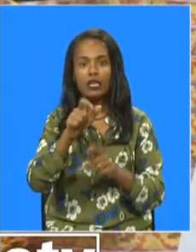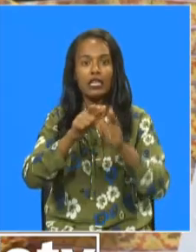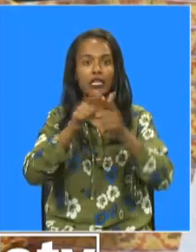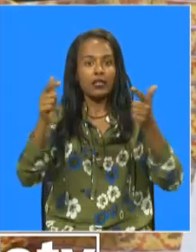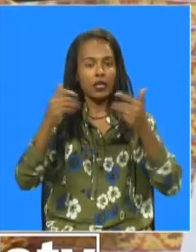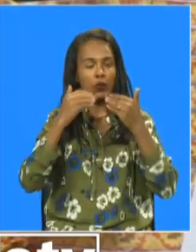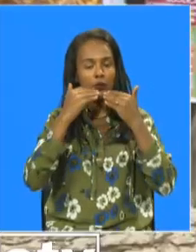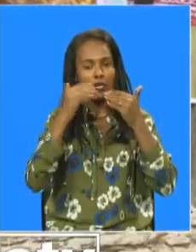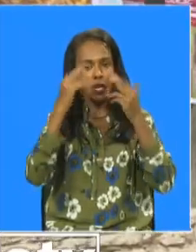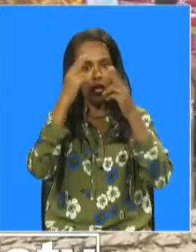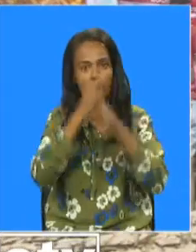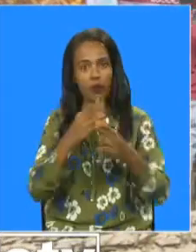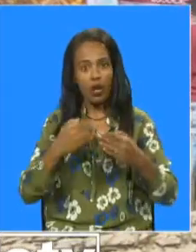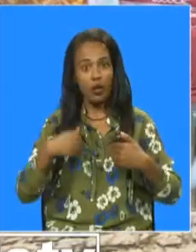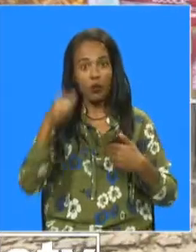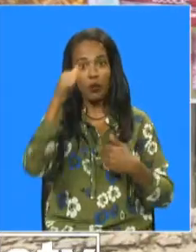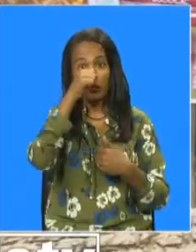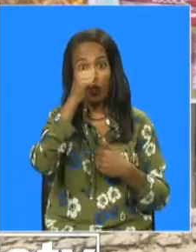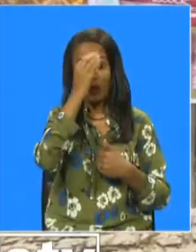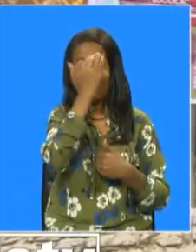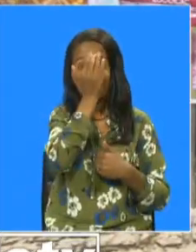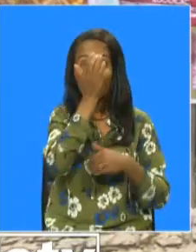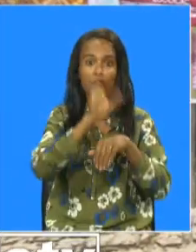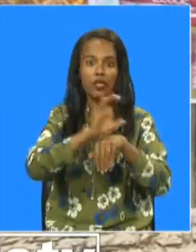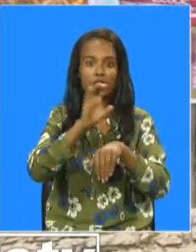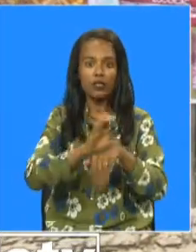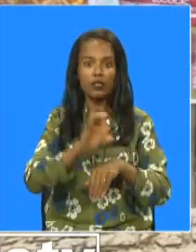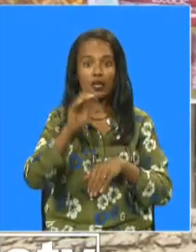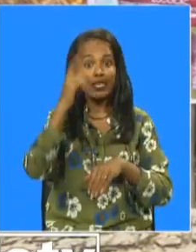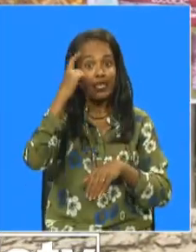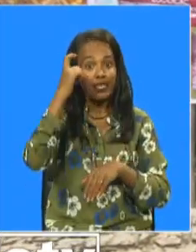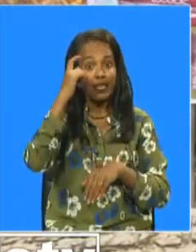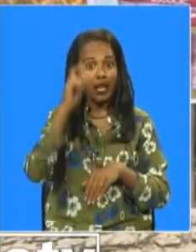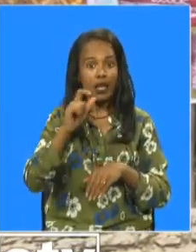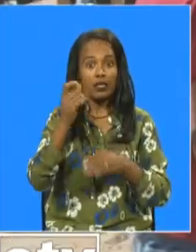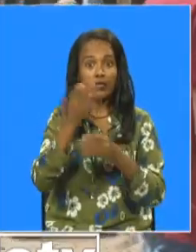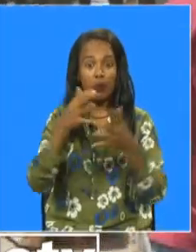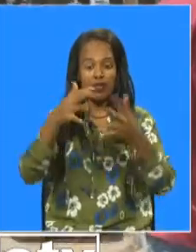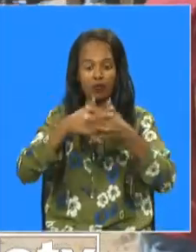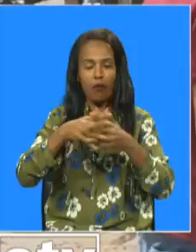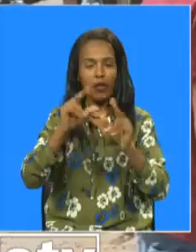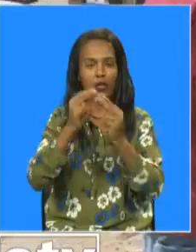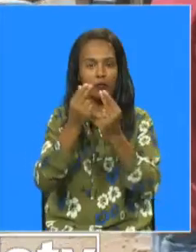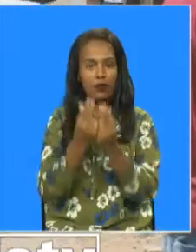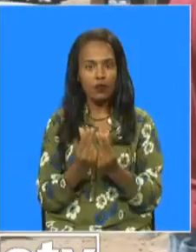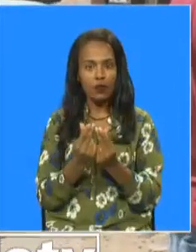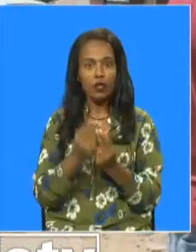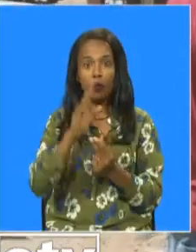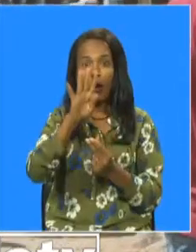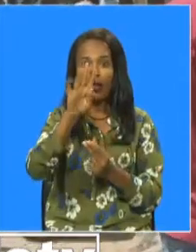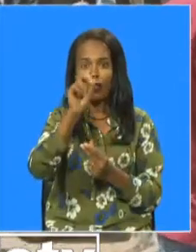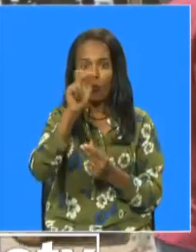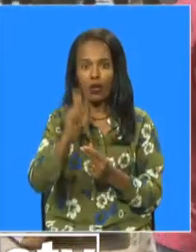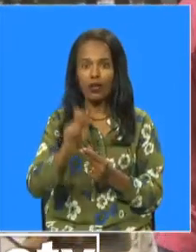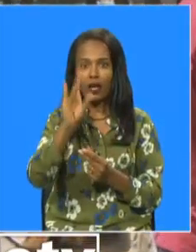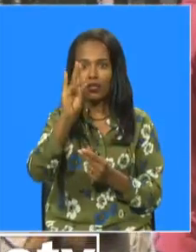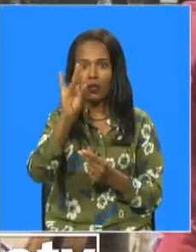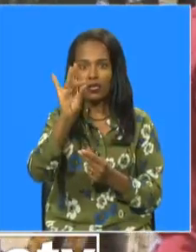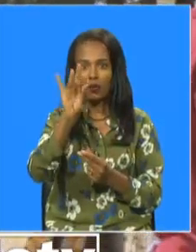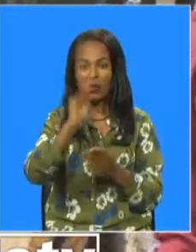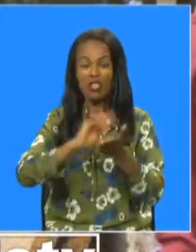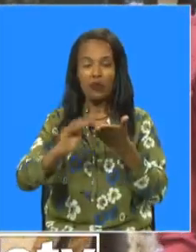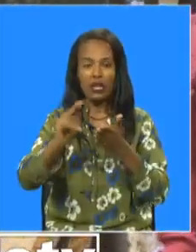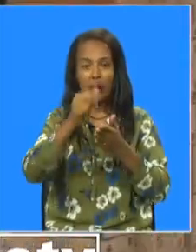ትልቅ ምስጋናና ክብር አለ። በኢትዮጵያ ኦርቶዶክስ ተዋህዶ ቤተክርስቲያን የትግራይ ሀገረ ስብከት ልማት ማስተባበሪያ ጽህፈት ቤት በአራት ወረዳዎች 78 ሚሊዮን